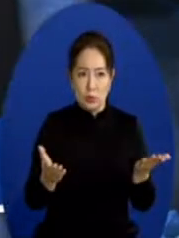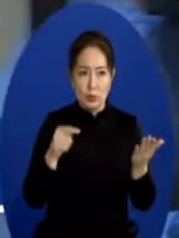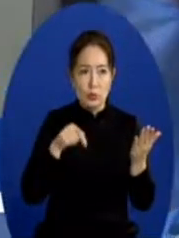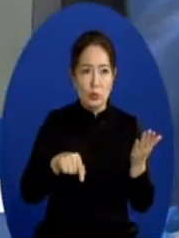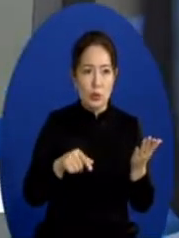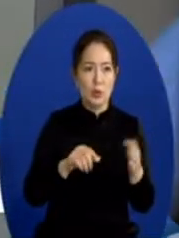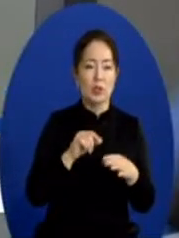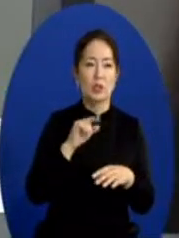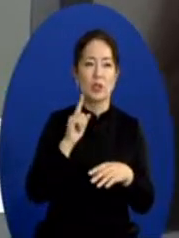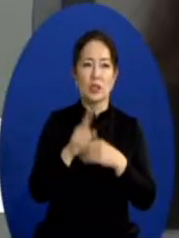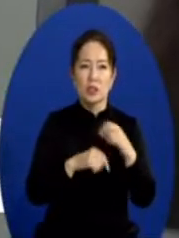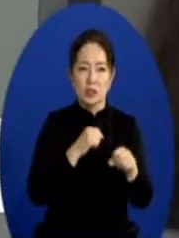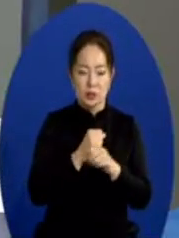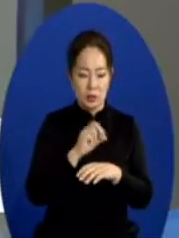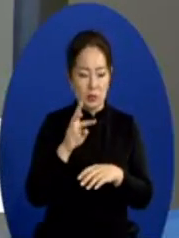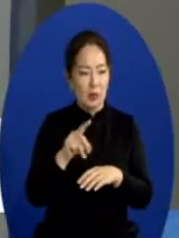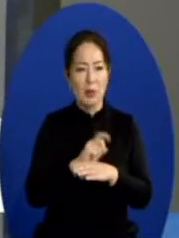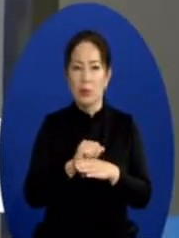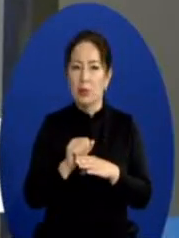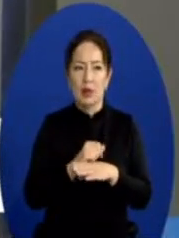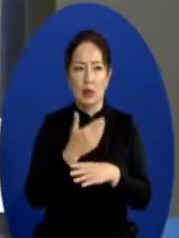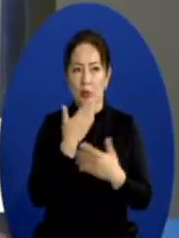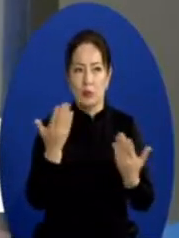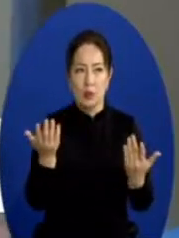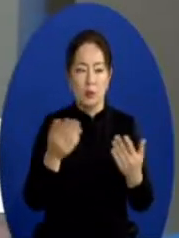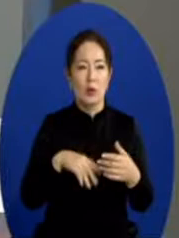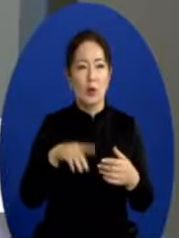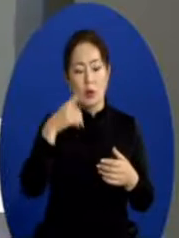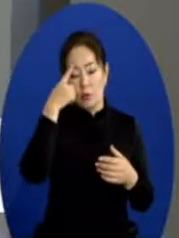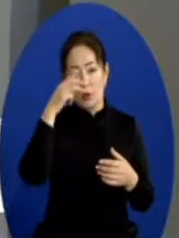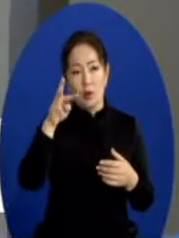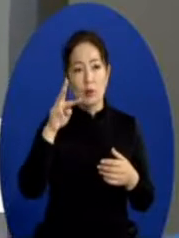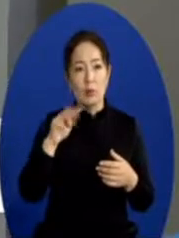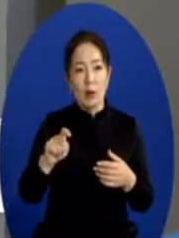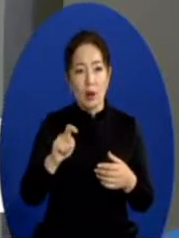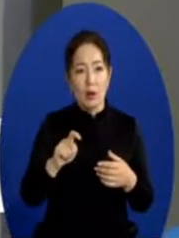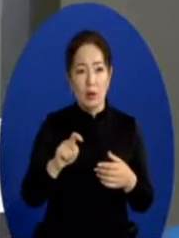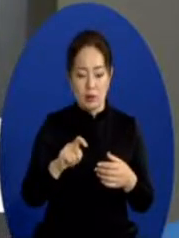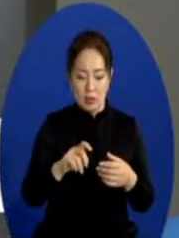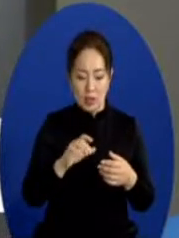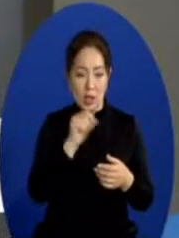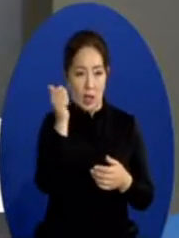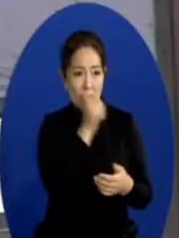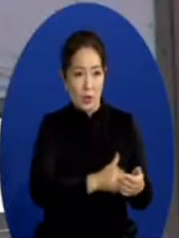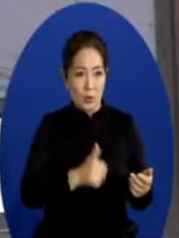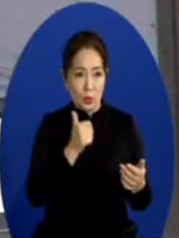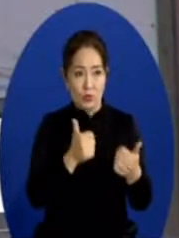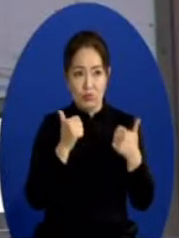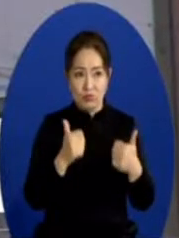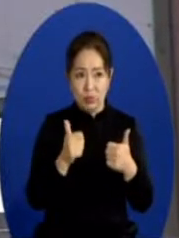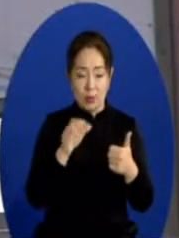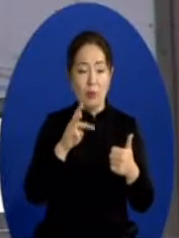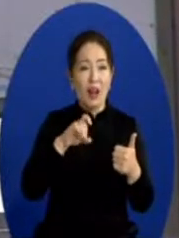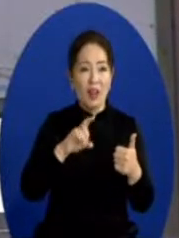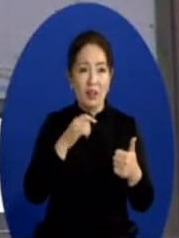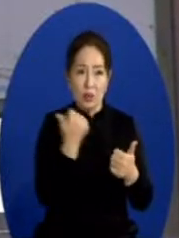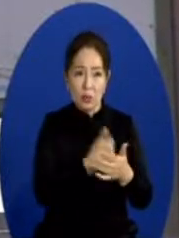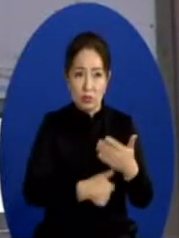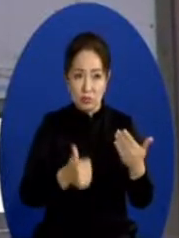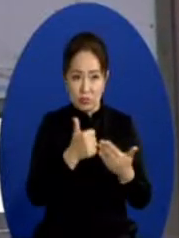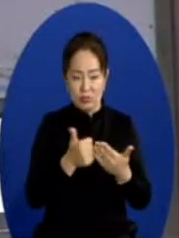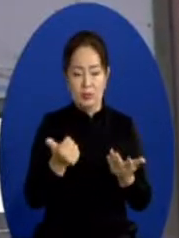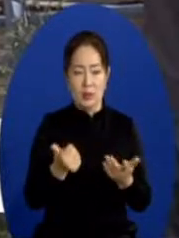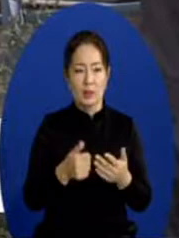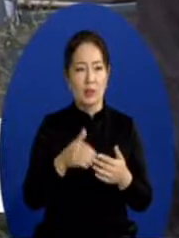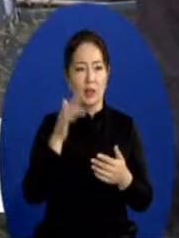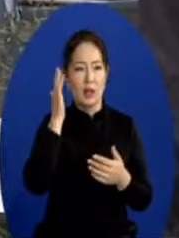тэрнээс болоод энэ жилдээ бэлтгэхгүй байх шиг байна. Ер нь Монголын малыг ер нь ирүүлж юм бол ер нь маш их боломж байгаа. За энэ чиглэлээр бол бид